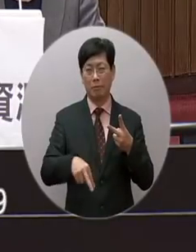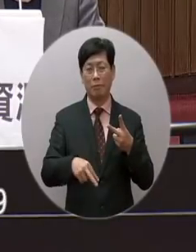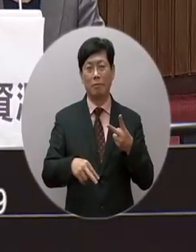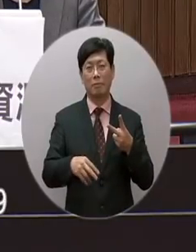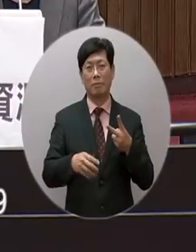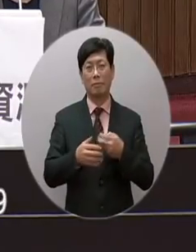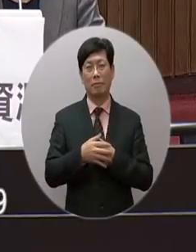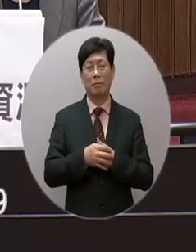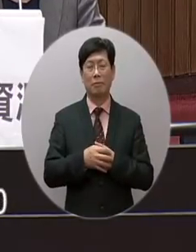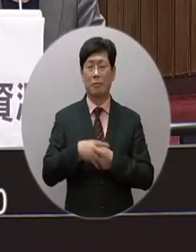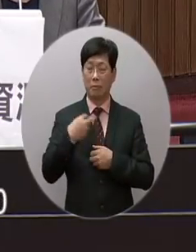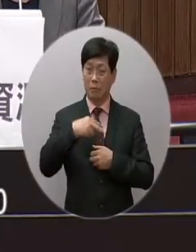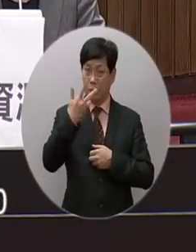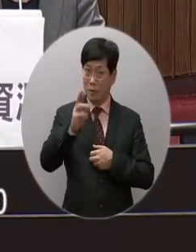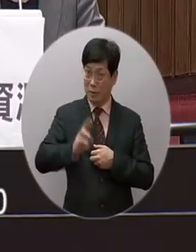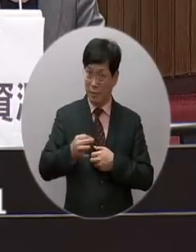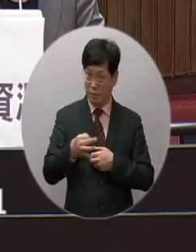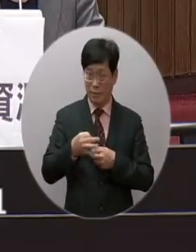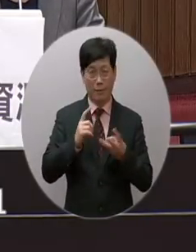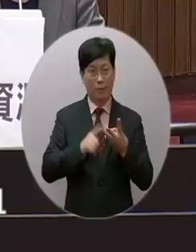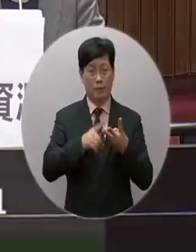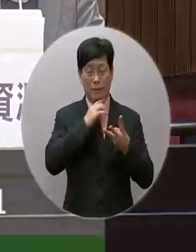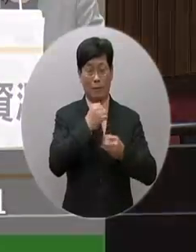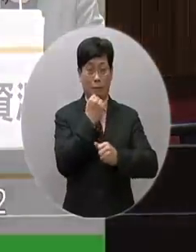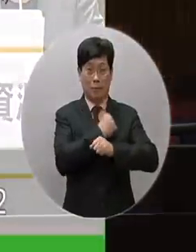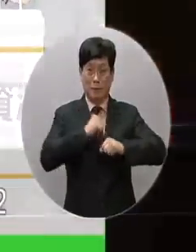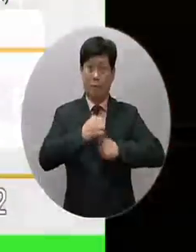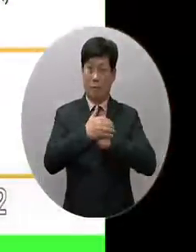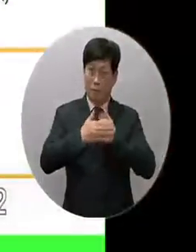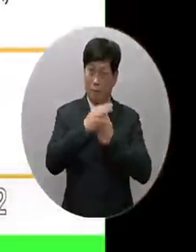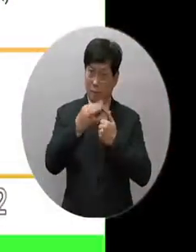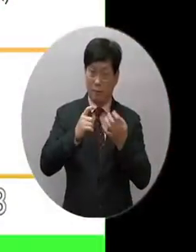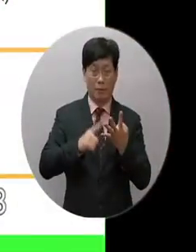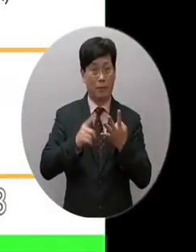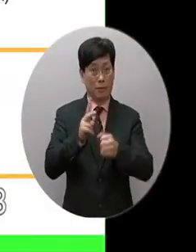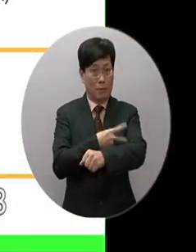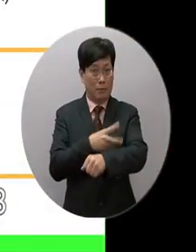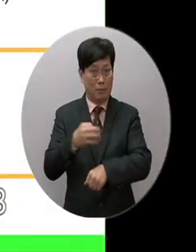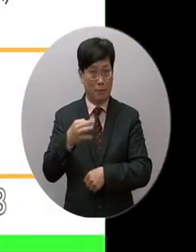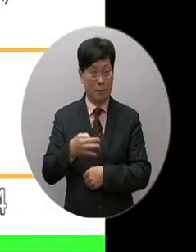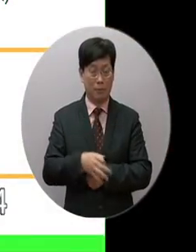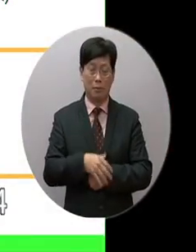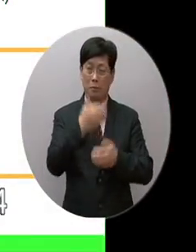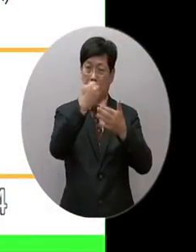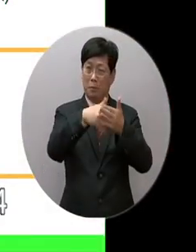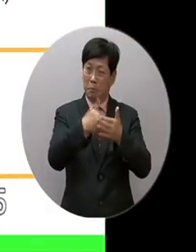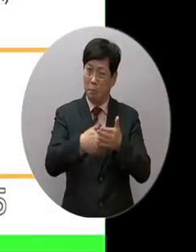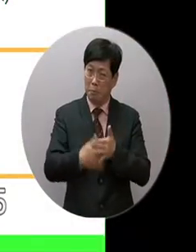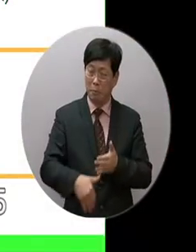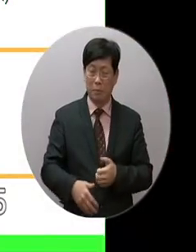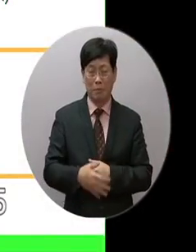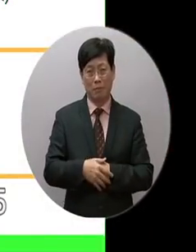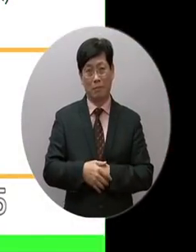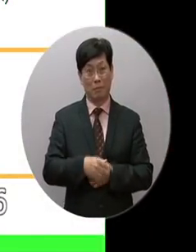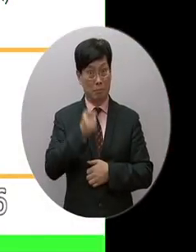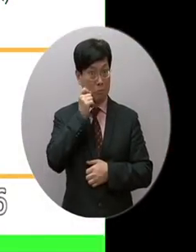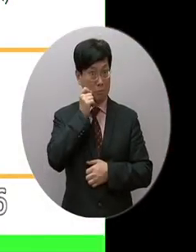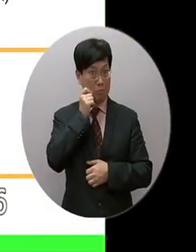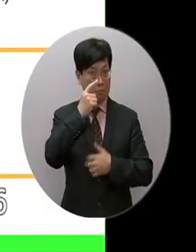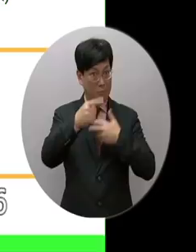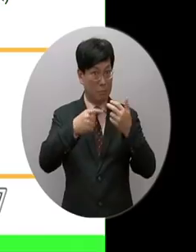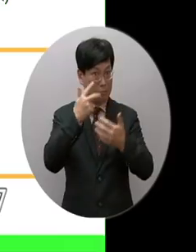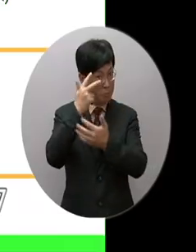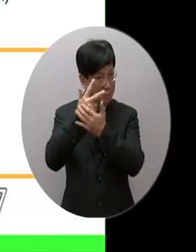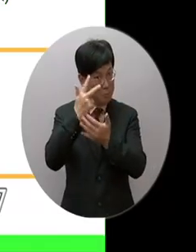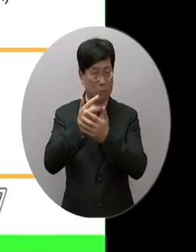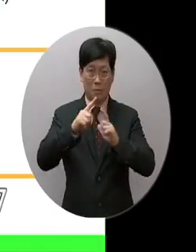后还要水电费，还要劳健保，还有每月的交通费，扣一扣，他每一个礼拜